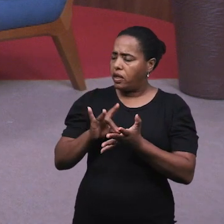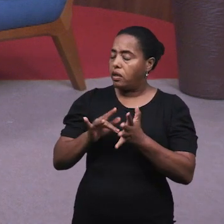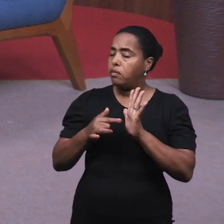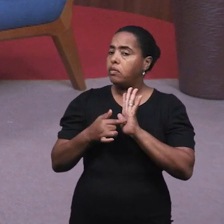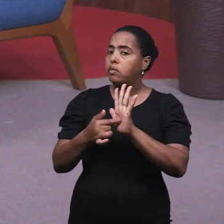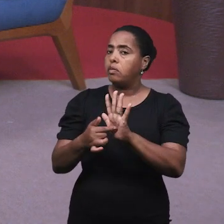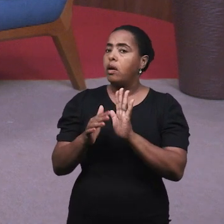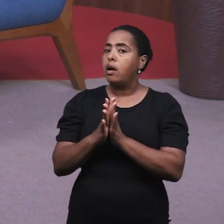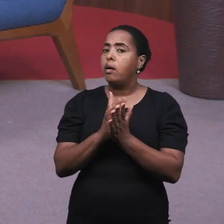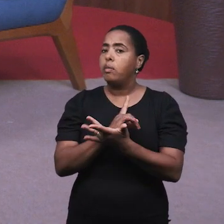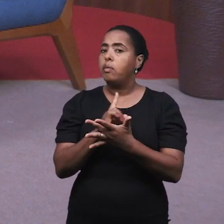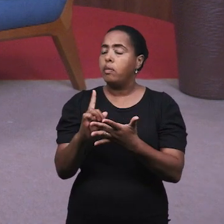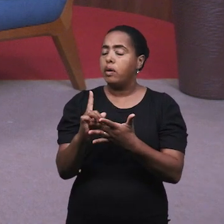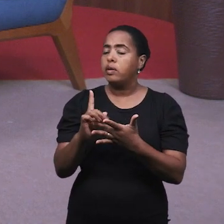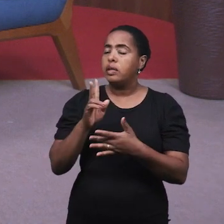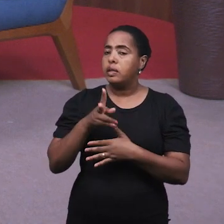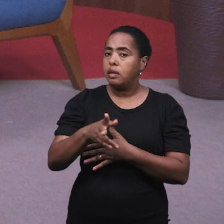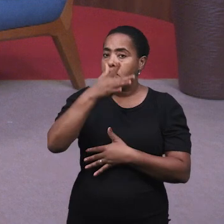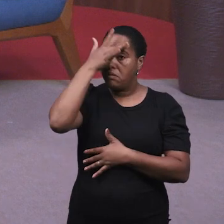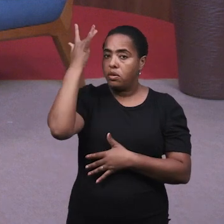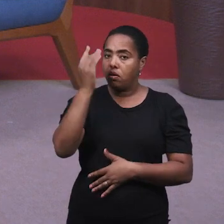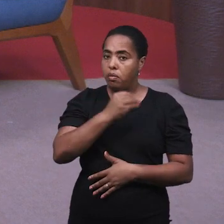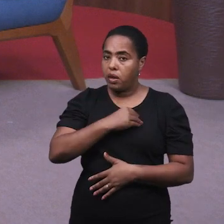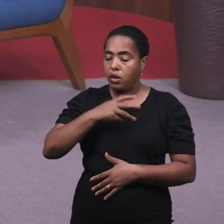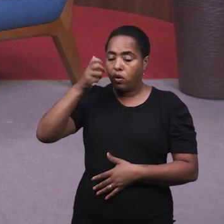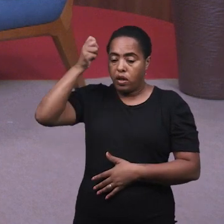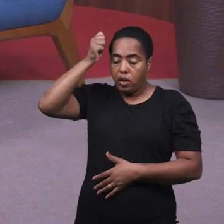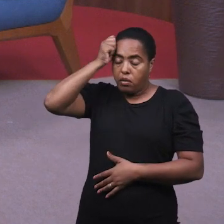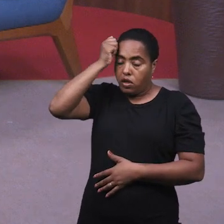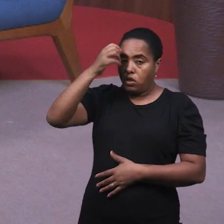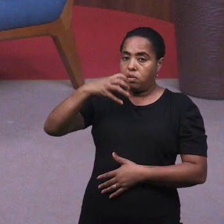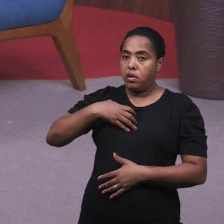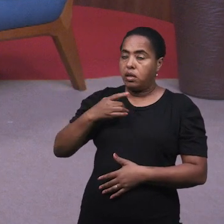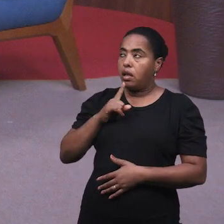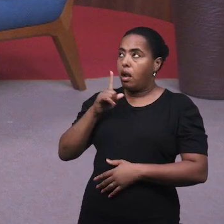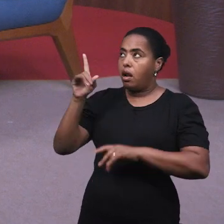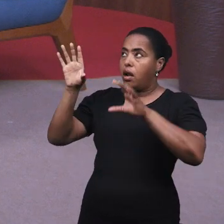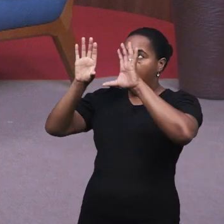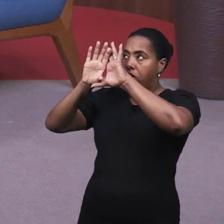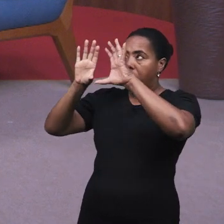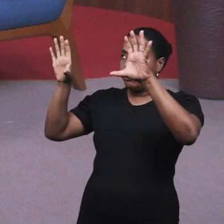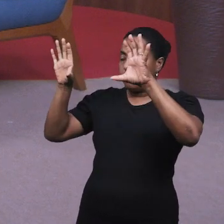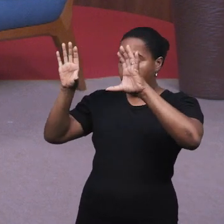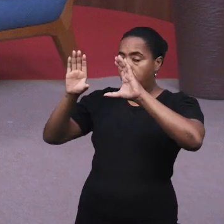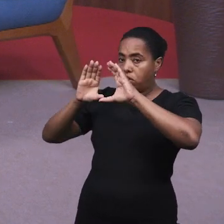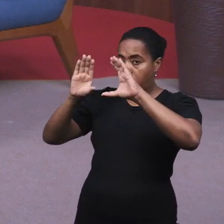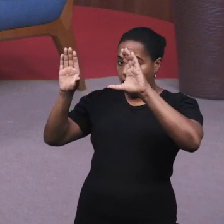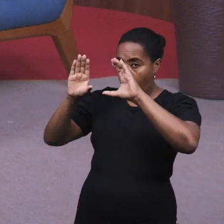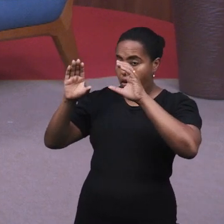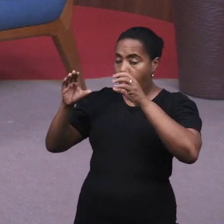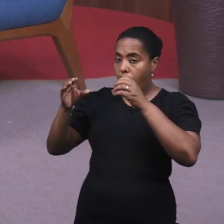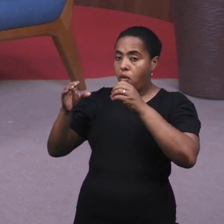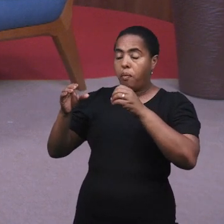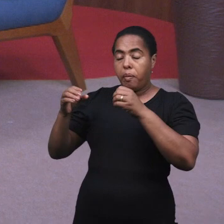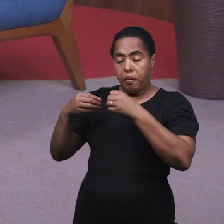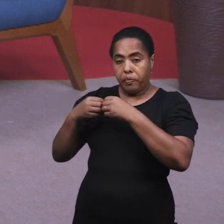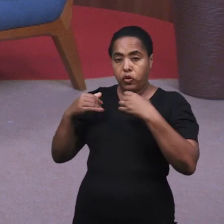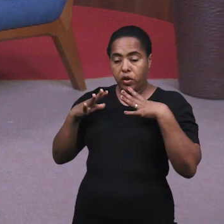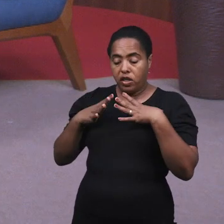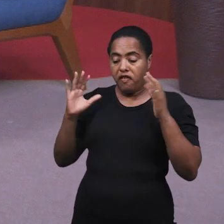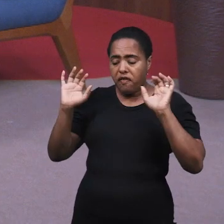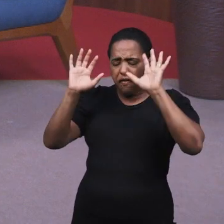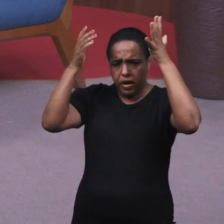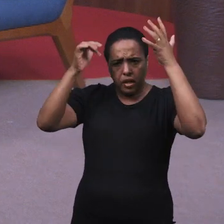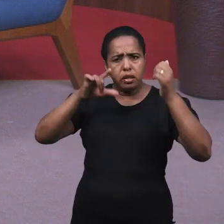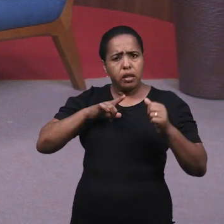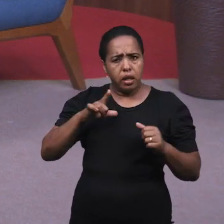il y a une fête devant les anges de Dieu au ciel. Donc Dieu veut bénir. Il veut parler à l'homme, il veut se